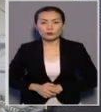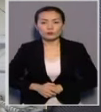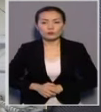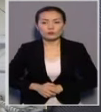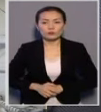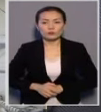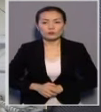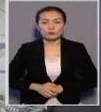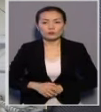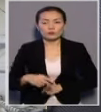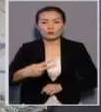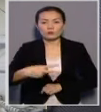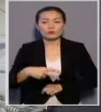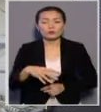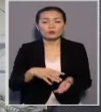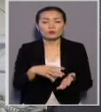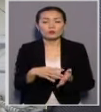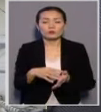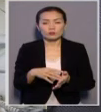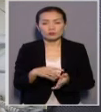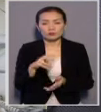айтқан 29 адам жалғастырып отырсын.